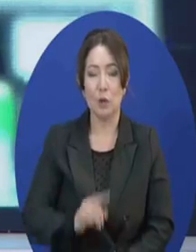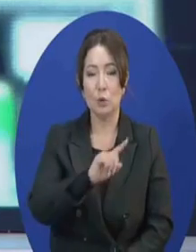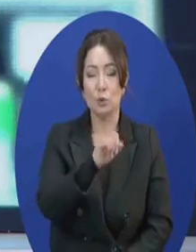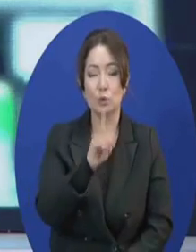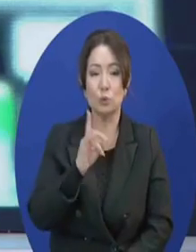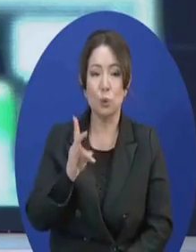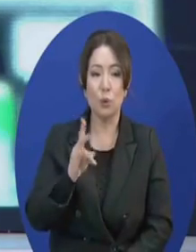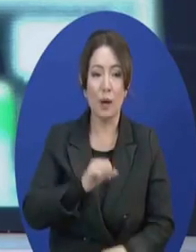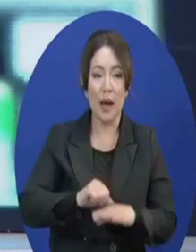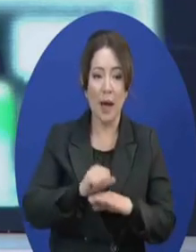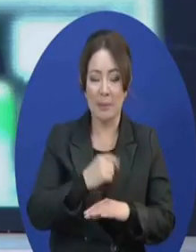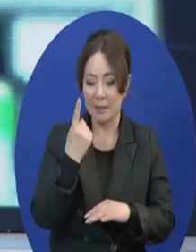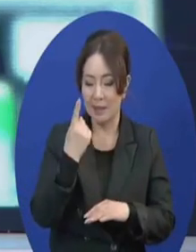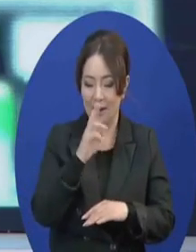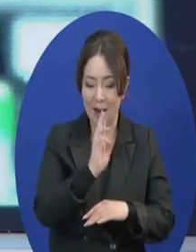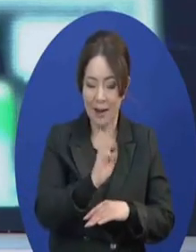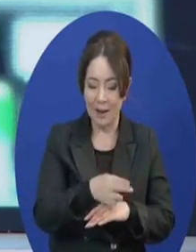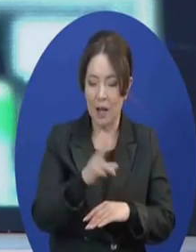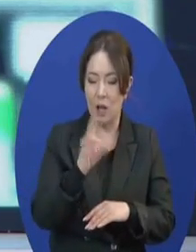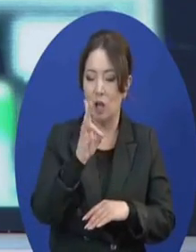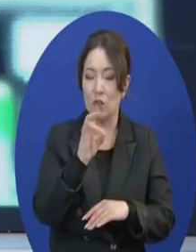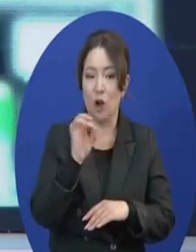Зүүн аймагуудад 1 кг ноолуур